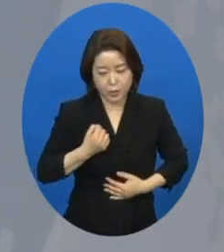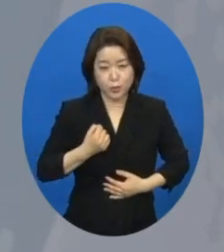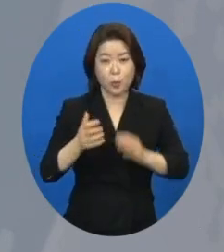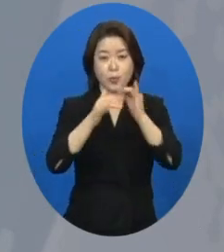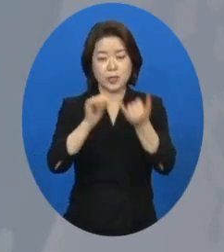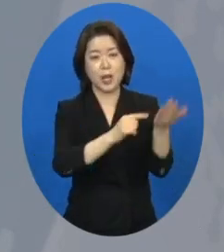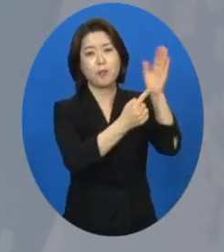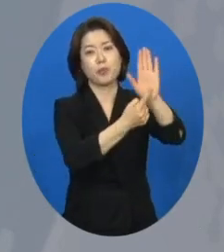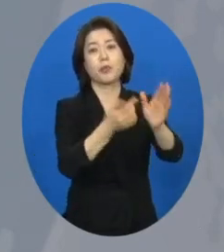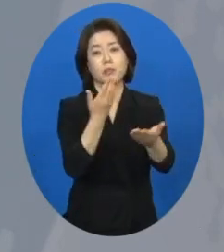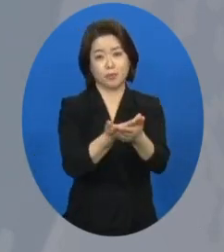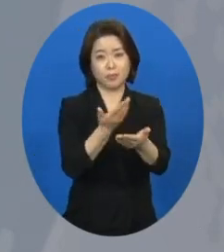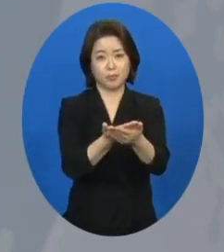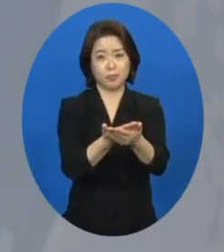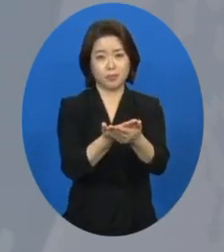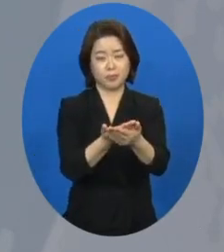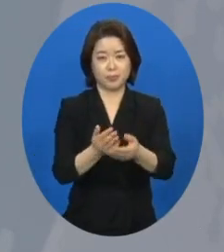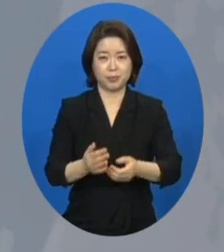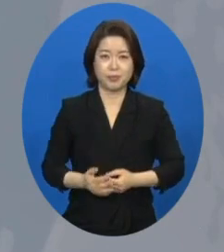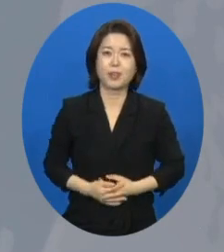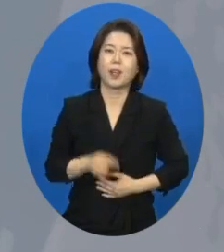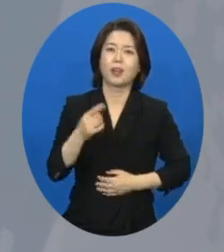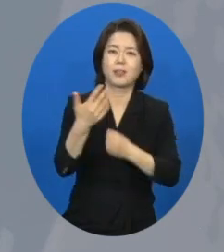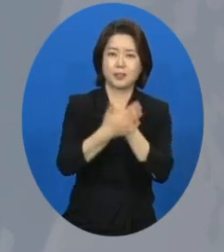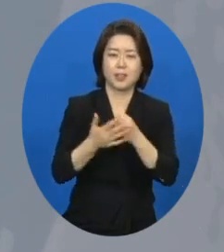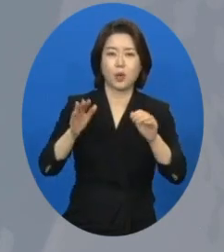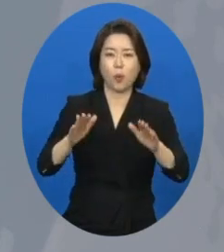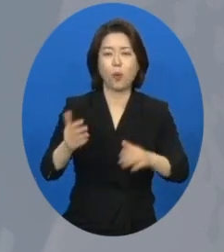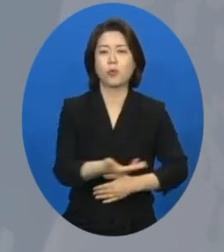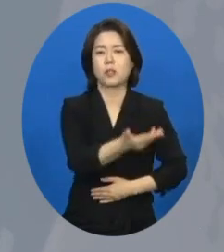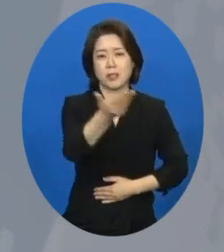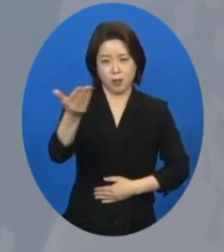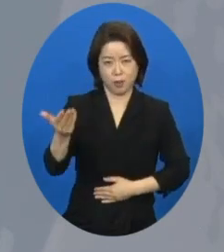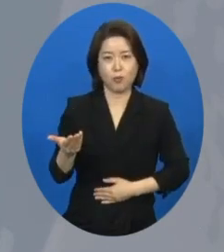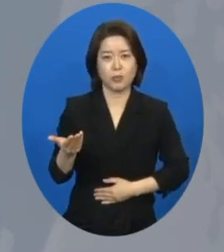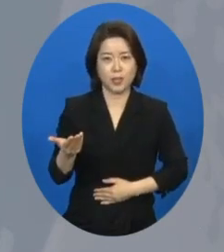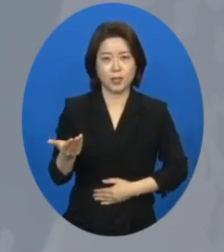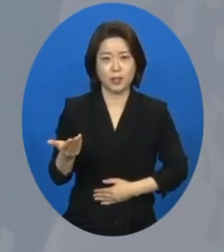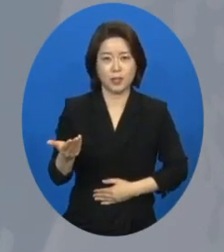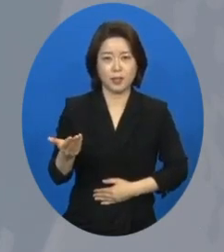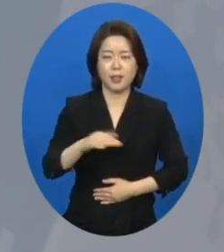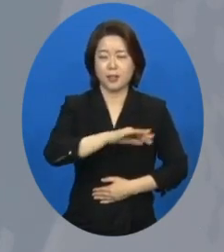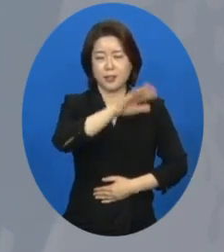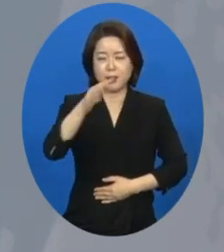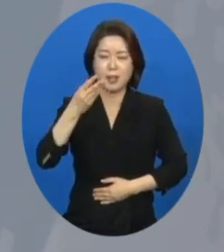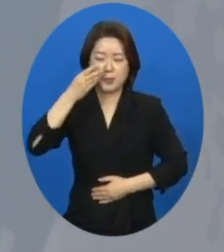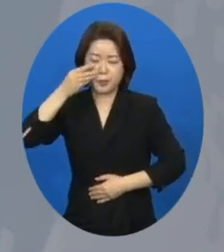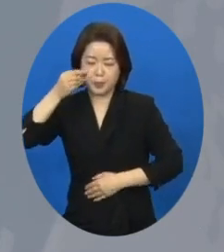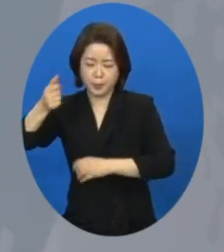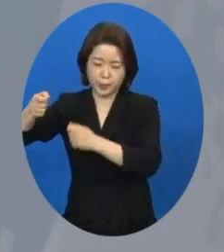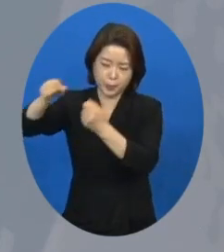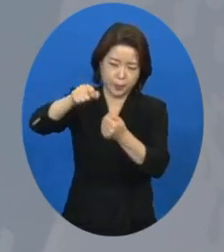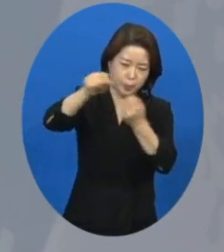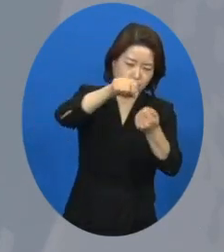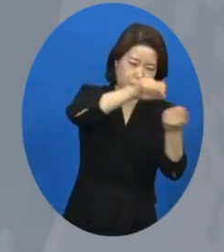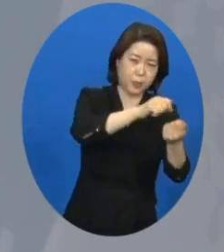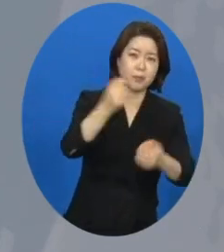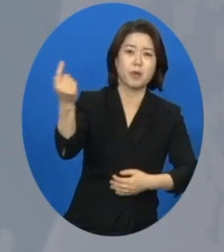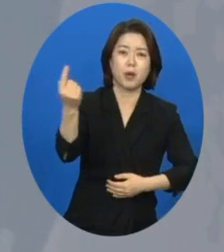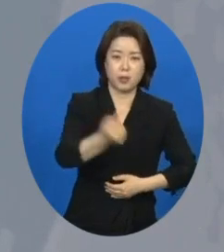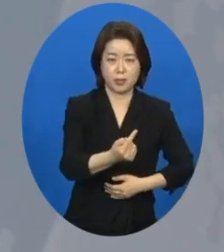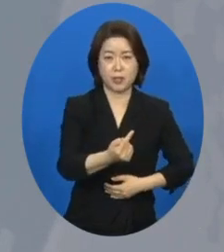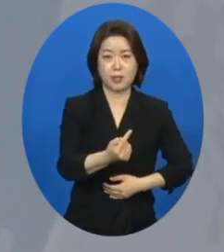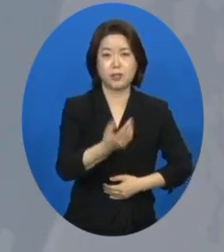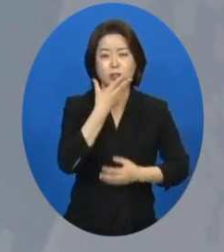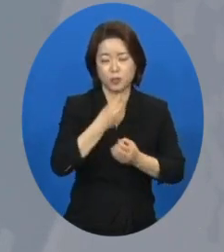드러나 주시옵소서. 그 은혜가 오늘 여러분에게 다 기름 부음 임하듯이 임하게